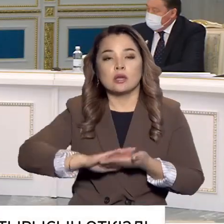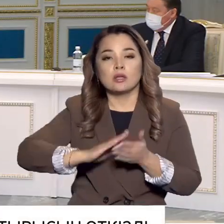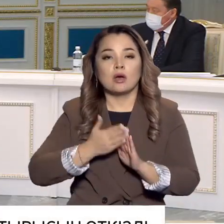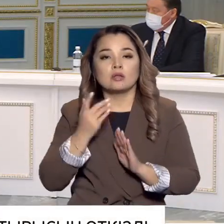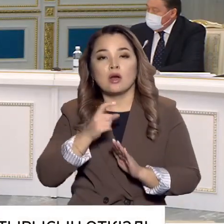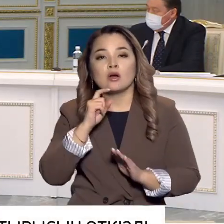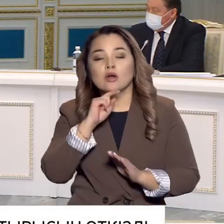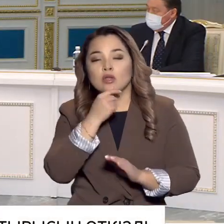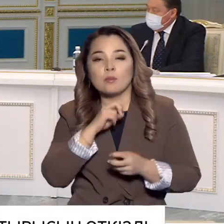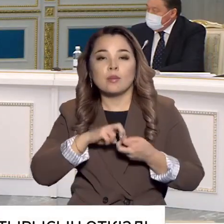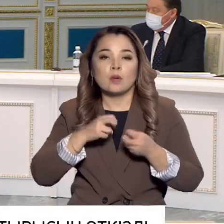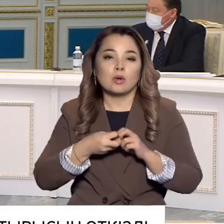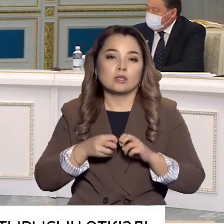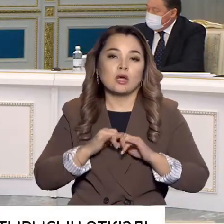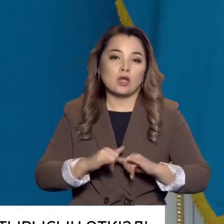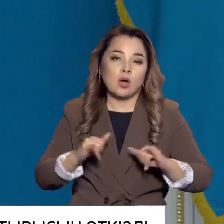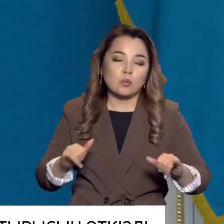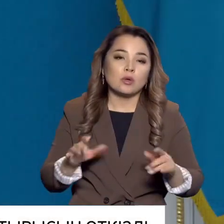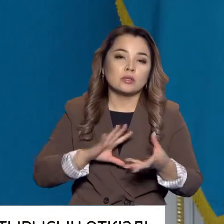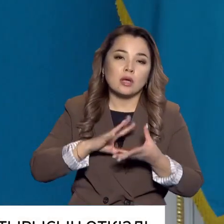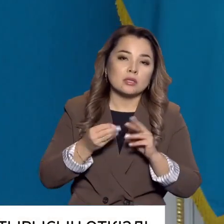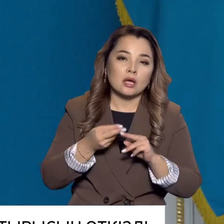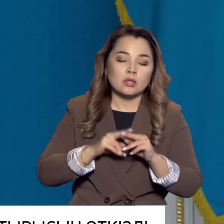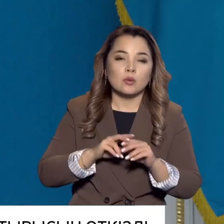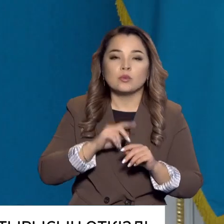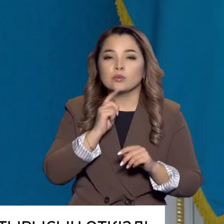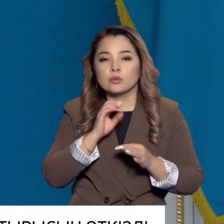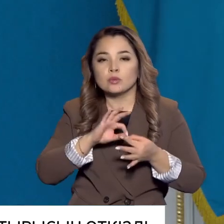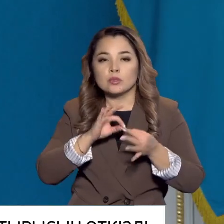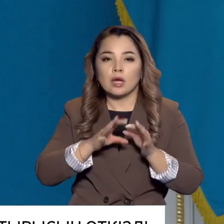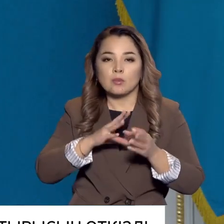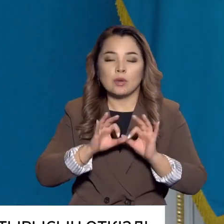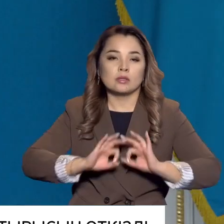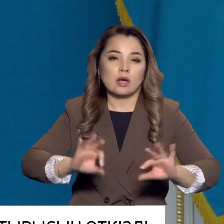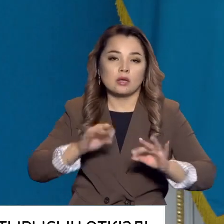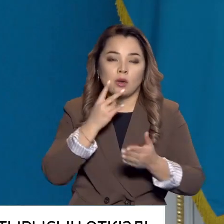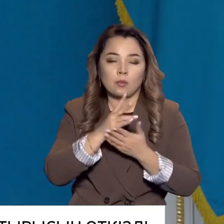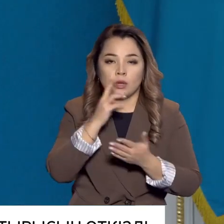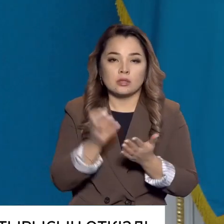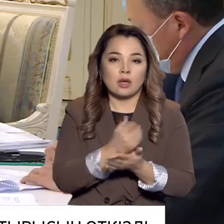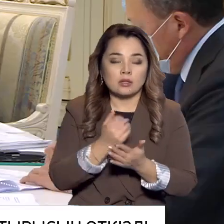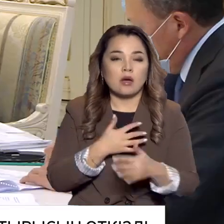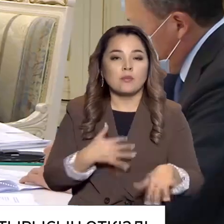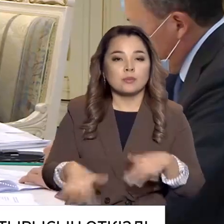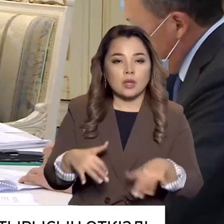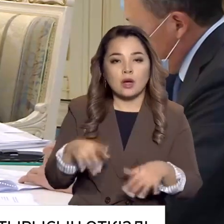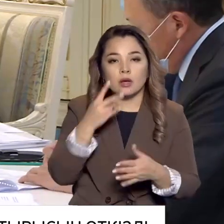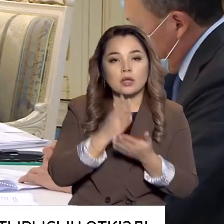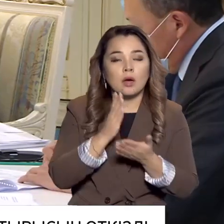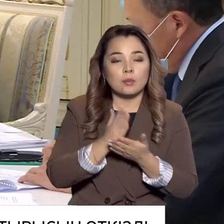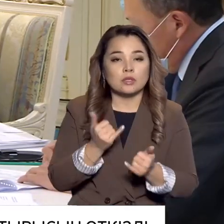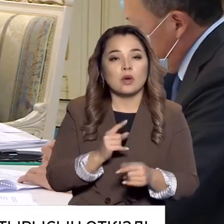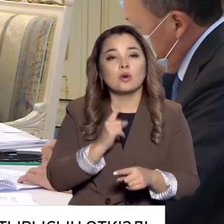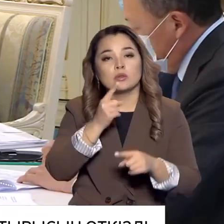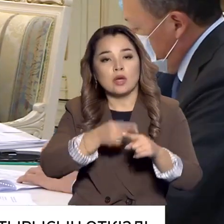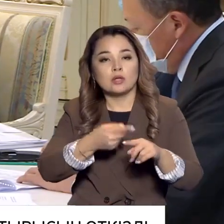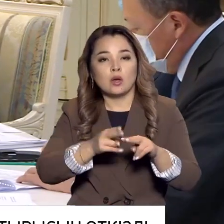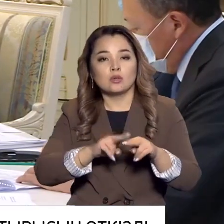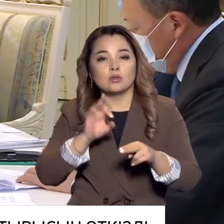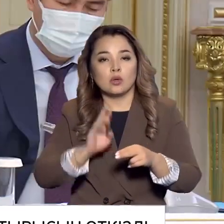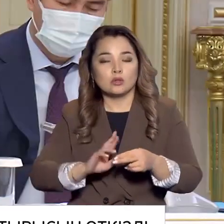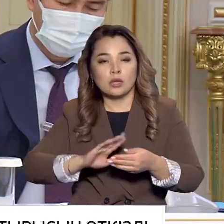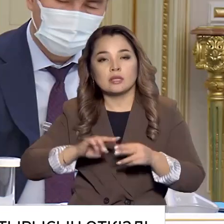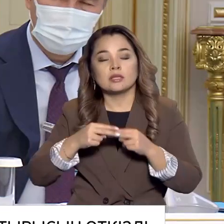дамудың проблемаларын көрсеткенін және олардың шиеленісе түскенін айтты. Өйткені халық табысының өсуі баяулаған. Оның үстіне әлеуметтік